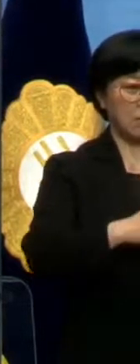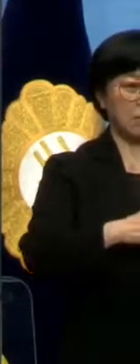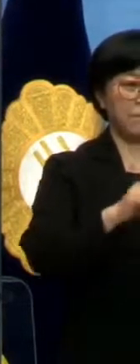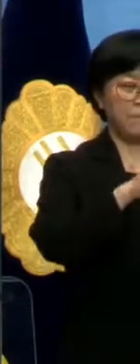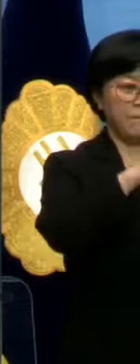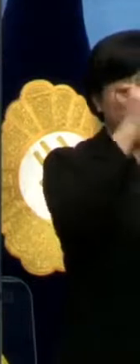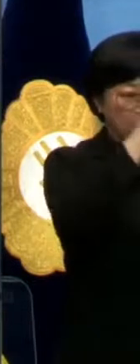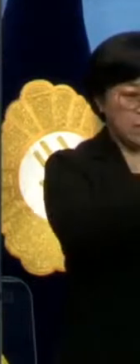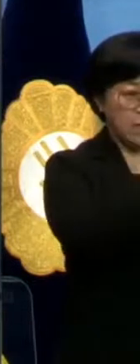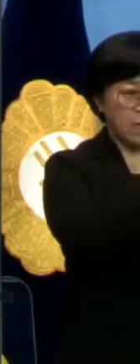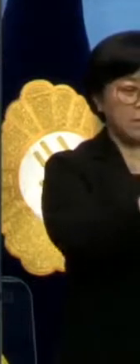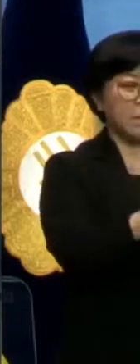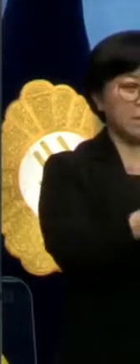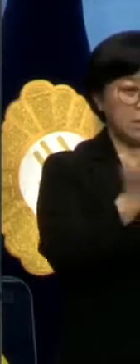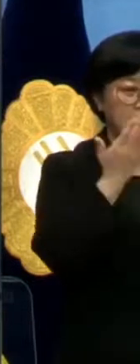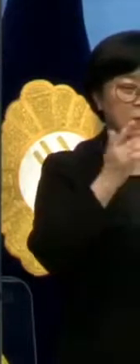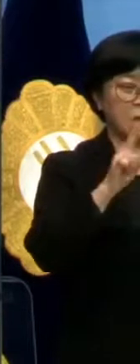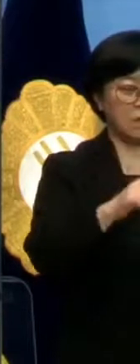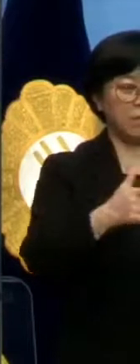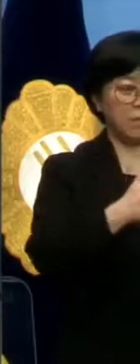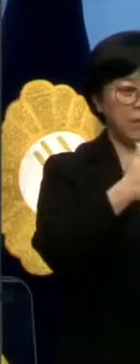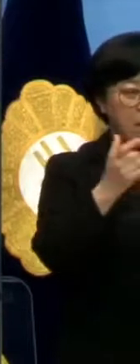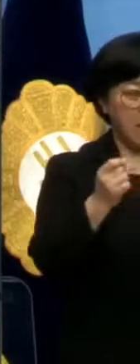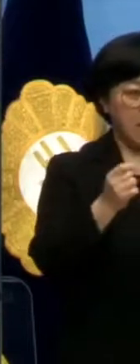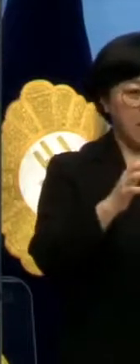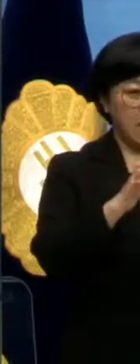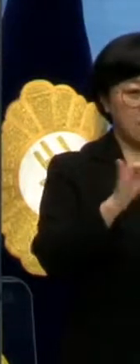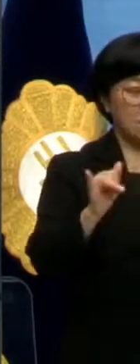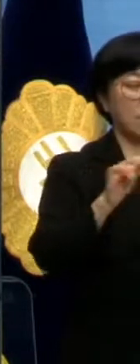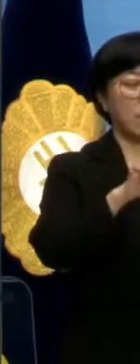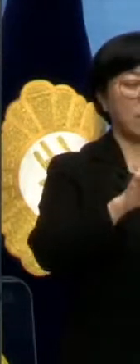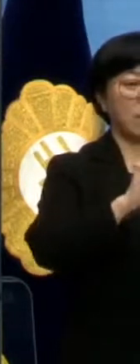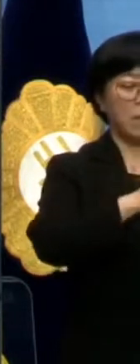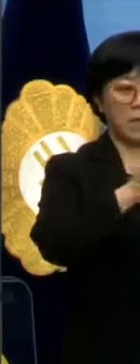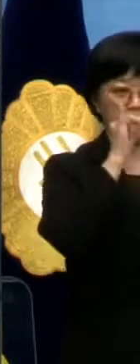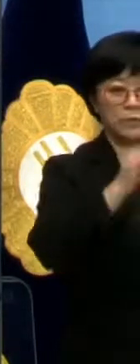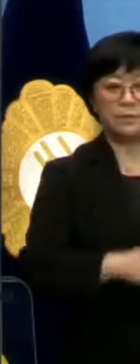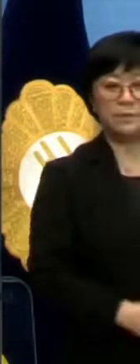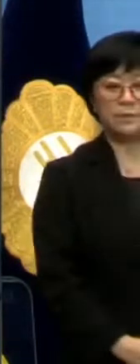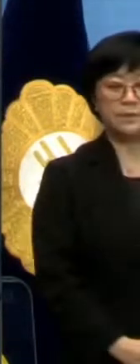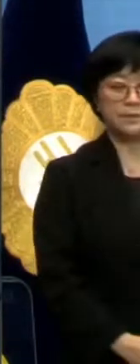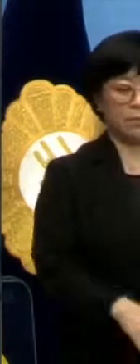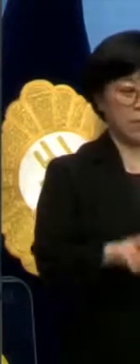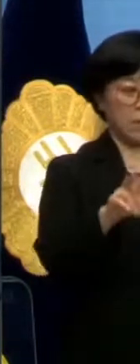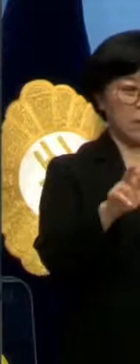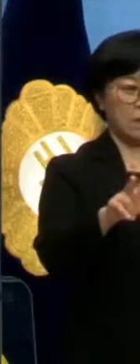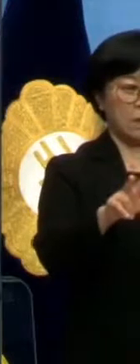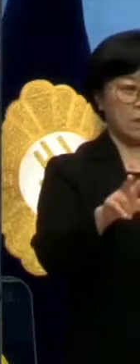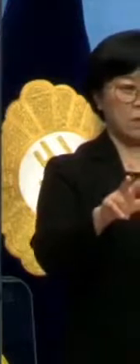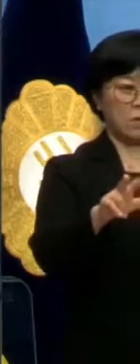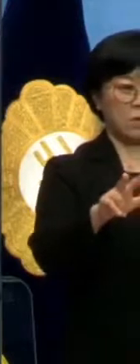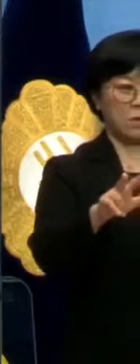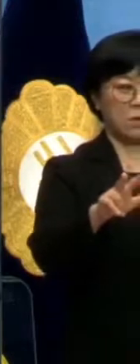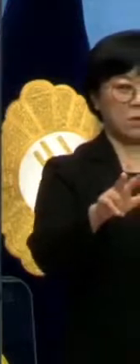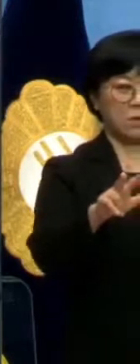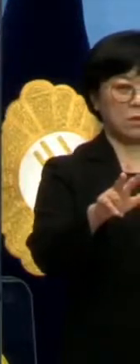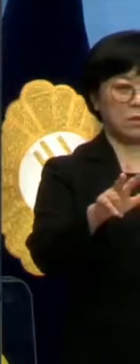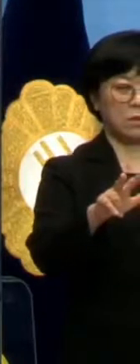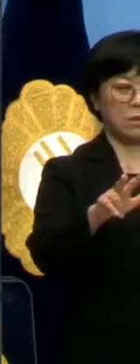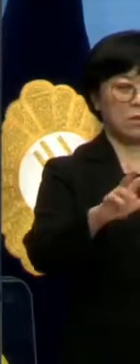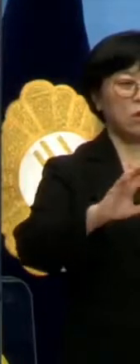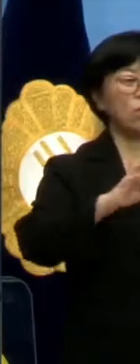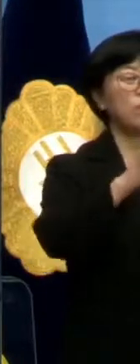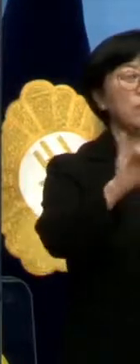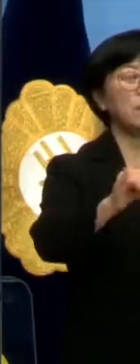부당 승이 이미 만천하에 드러나고 있습니다 이제 공문은 속지